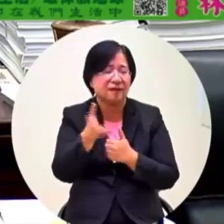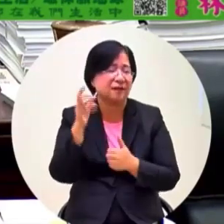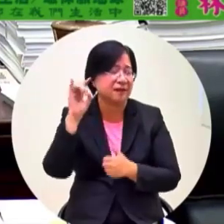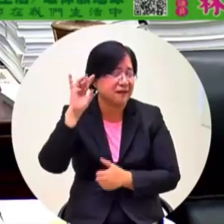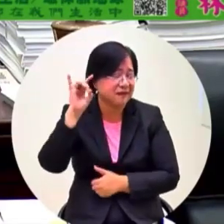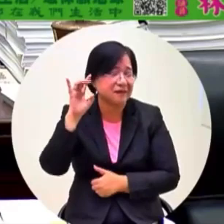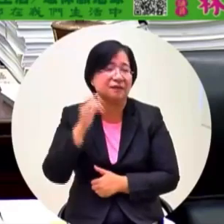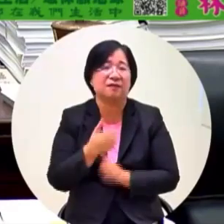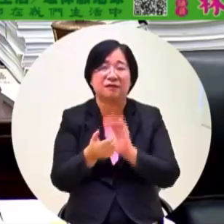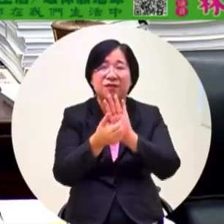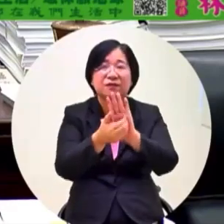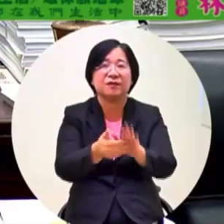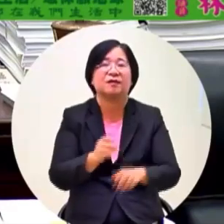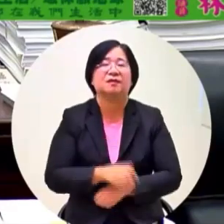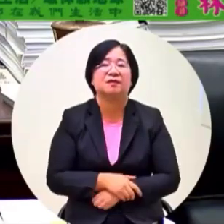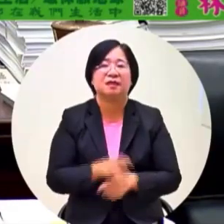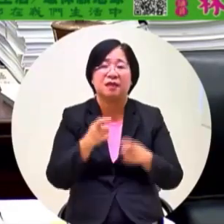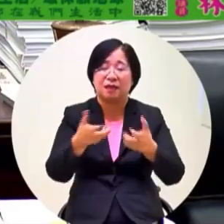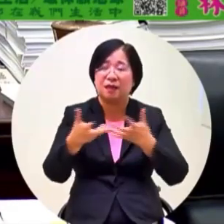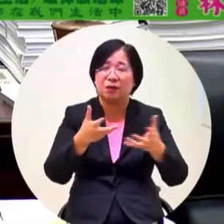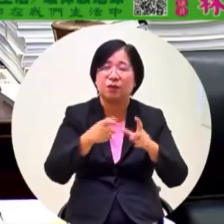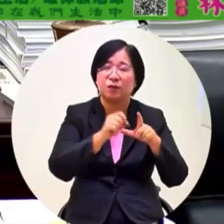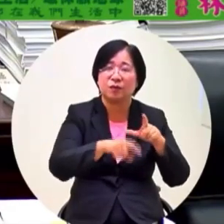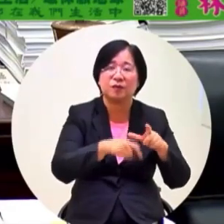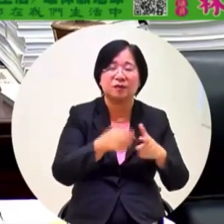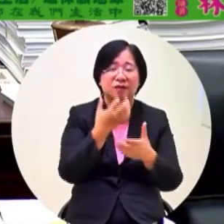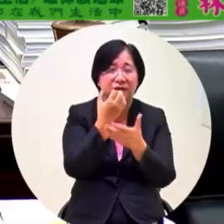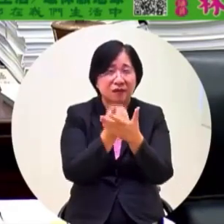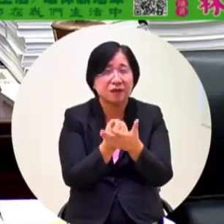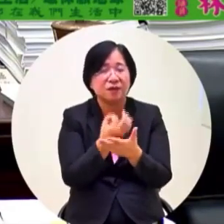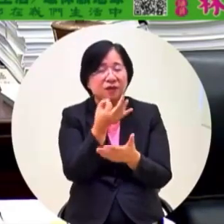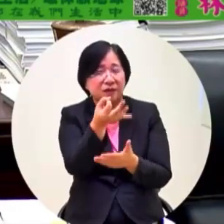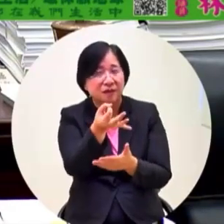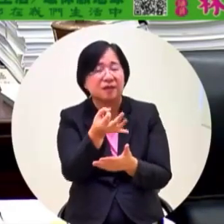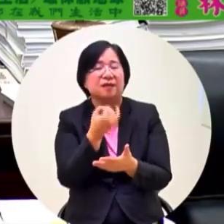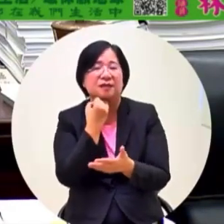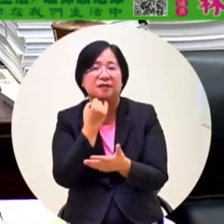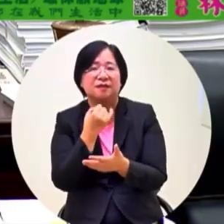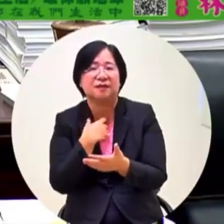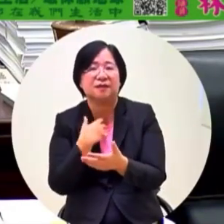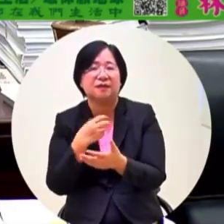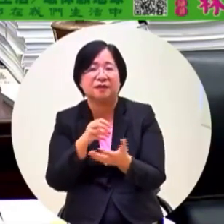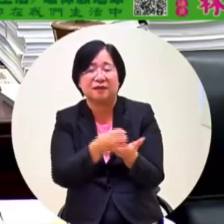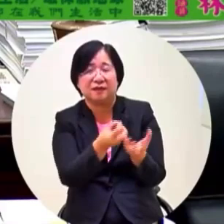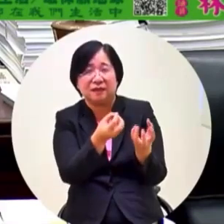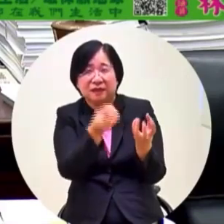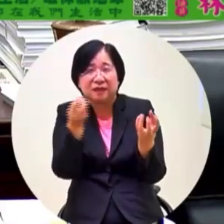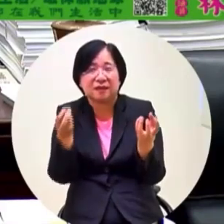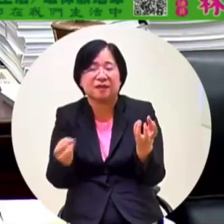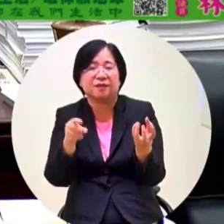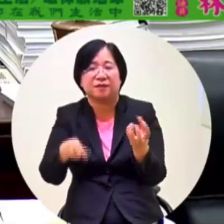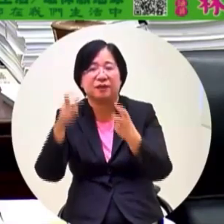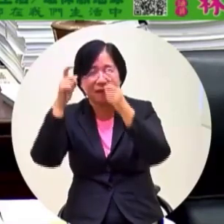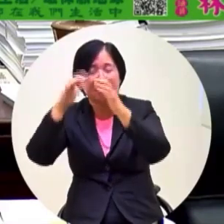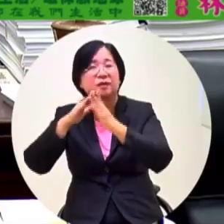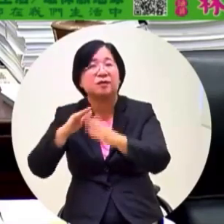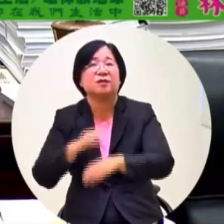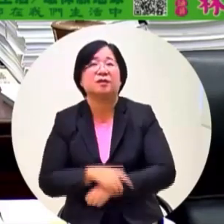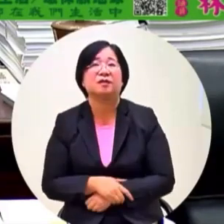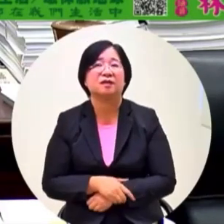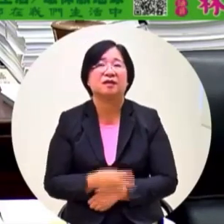公司每年提拨我们的盈余回馈高雄市。那每年盈余提拨高雄市有